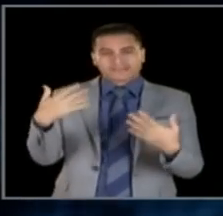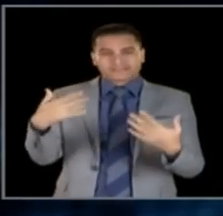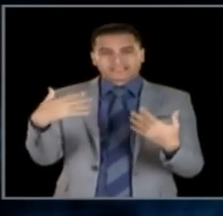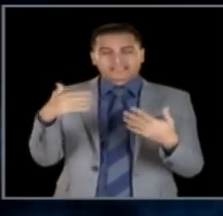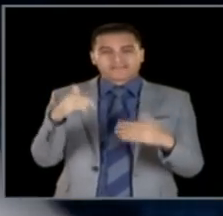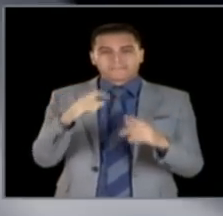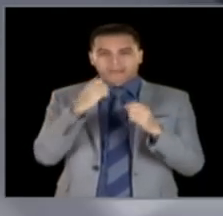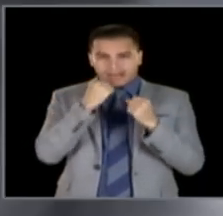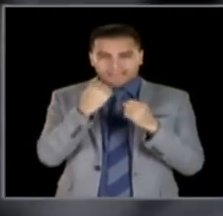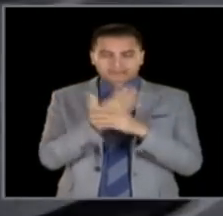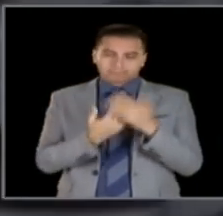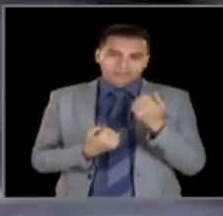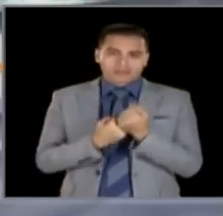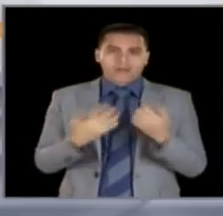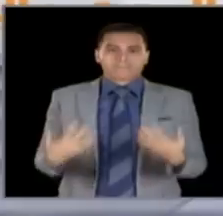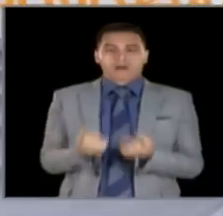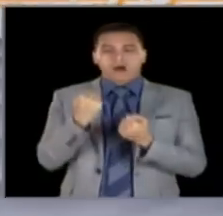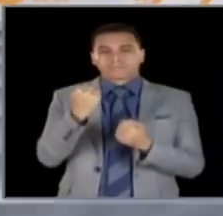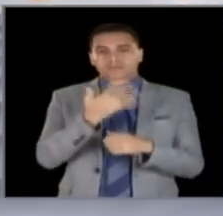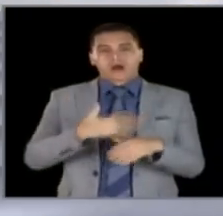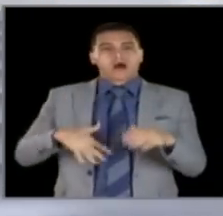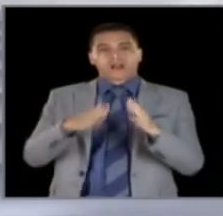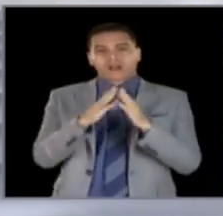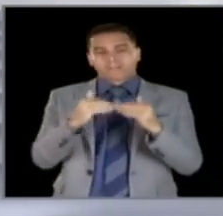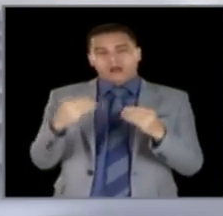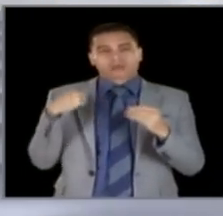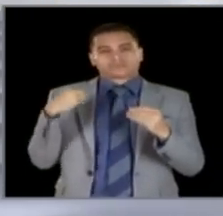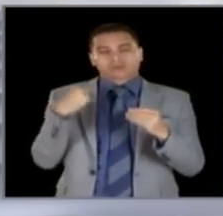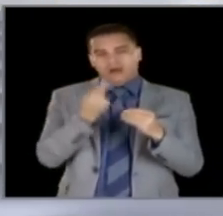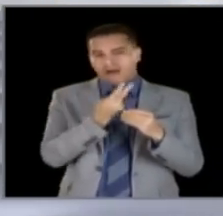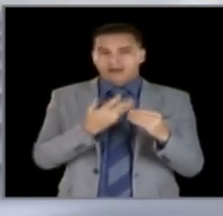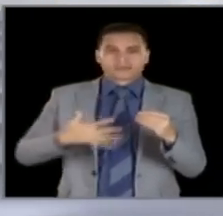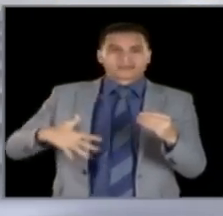4,125,000 جنيه من البنك الأهلي لرعاية أبطال مصر الرياضية.